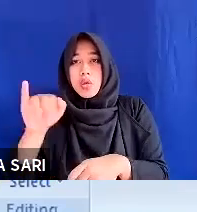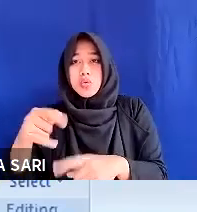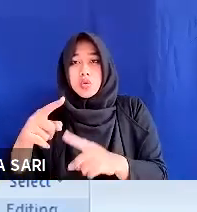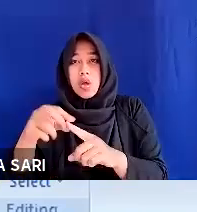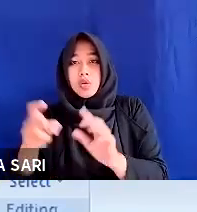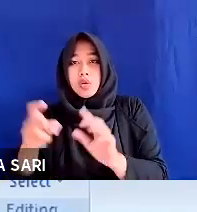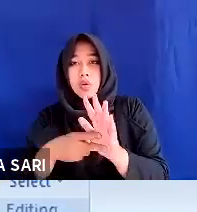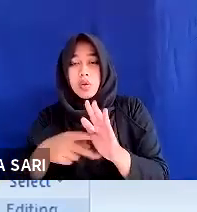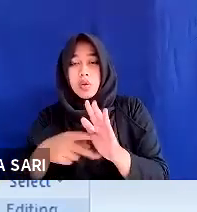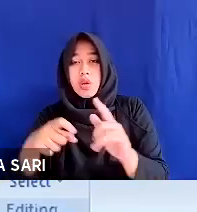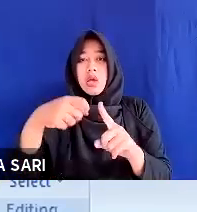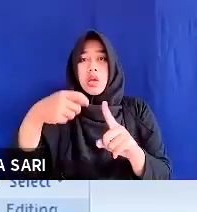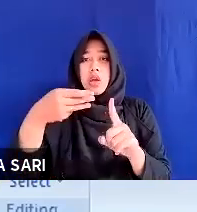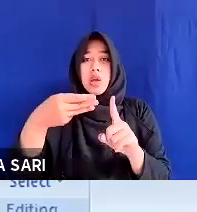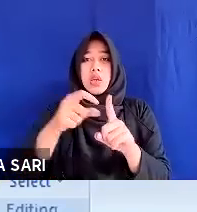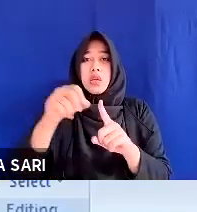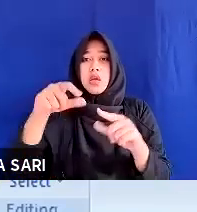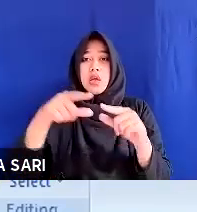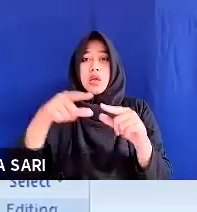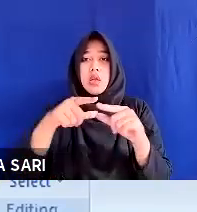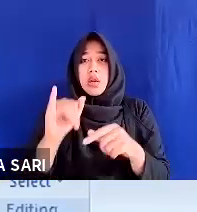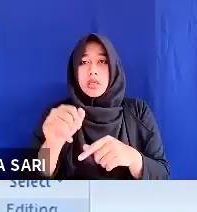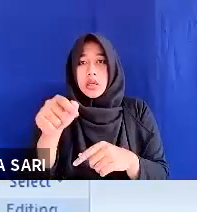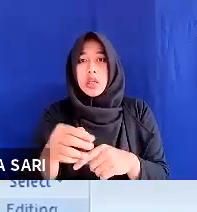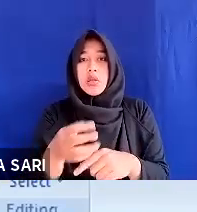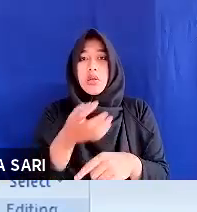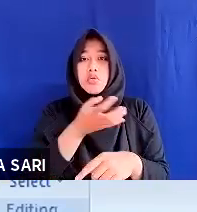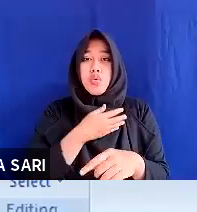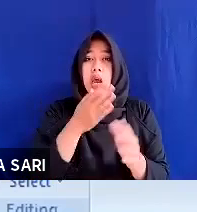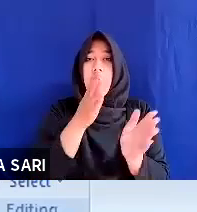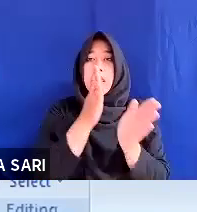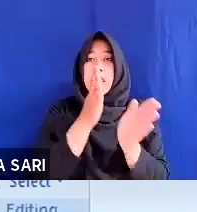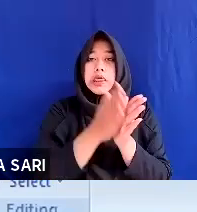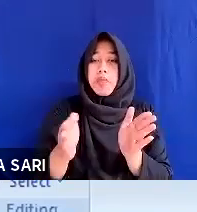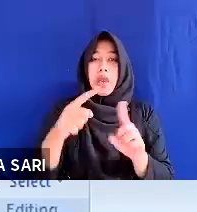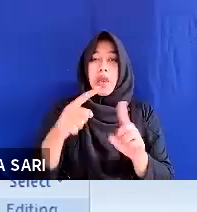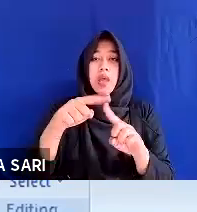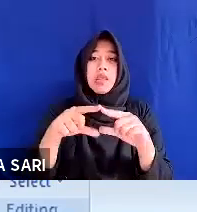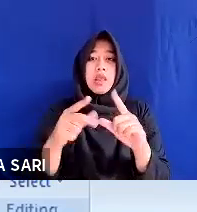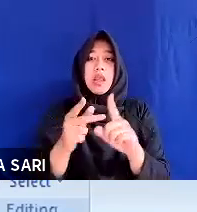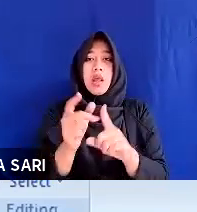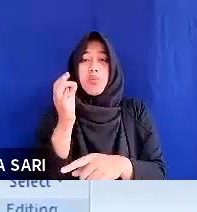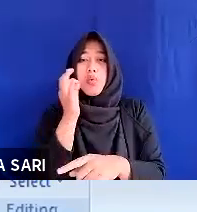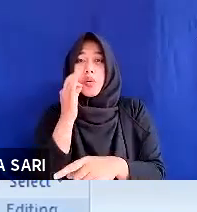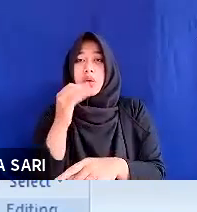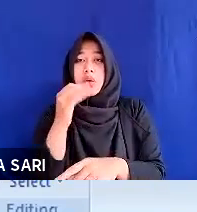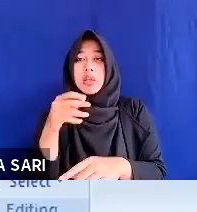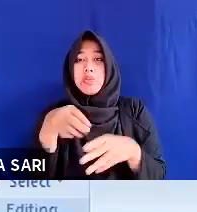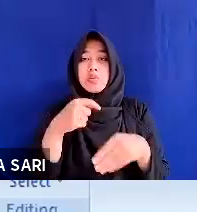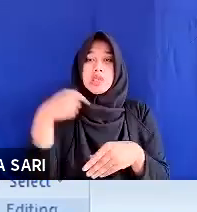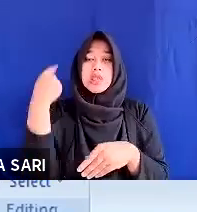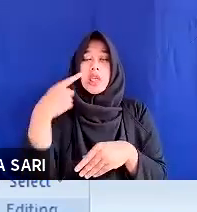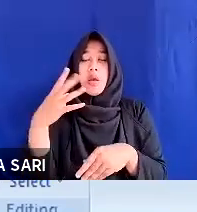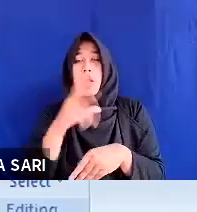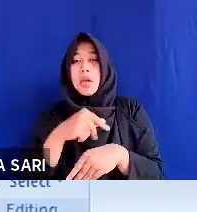sekian. Nah, jadi penyuka tempe tahu, mohon maaf, termasuk saya, setiap hari itu mesti ada tempe atau tahu di rumah, bisa jadi yang